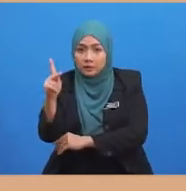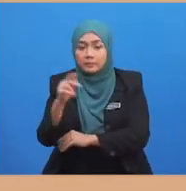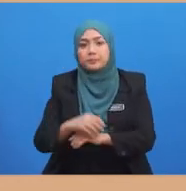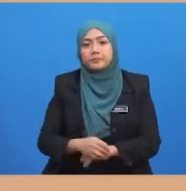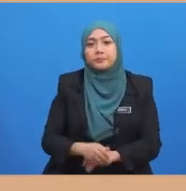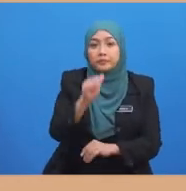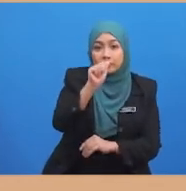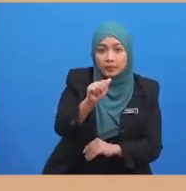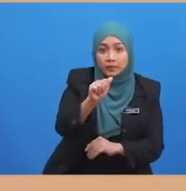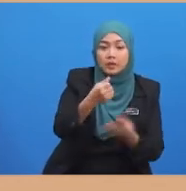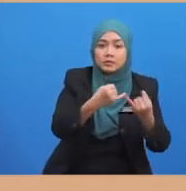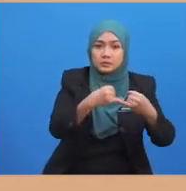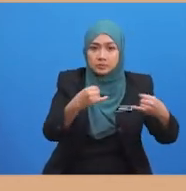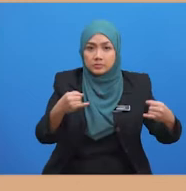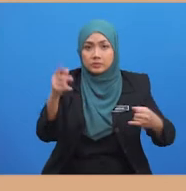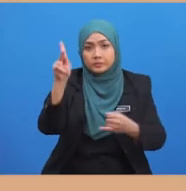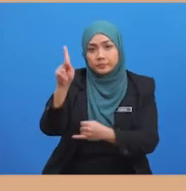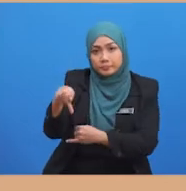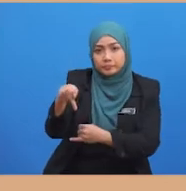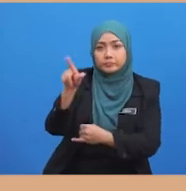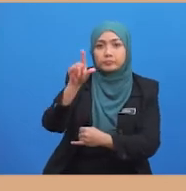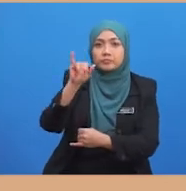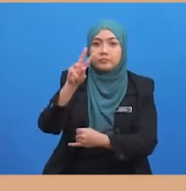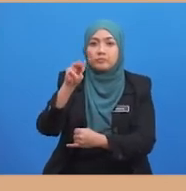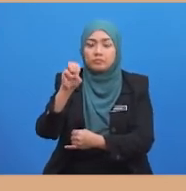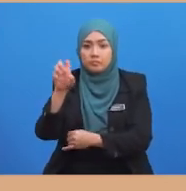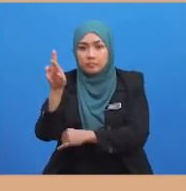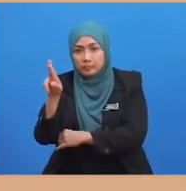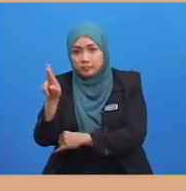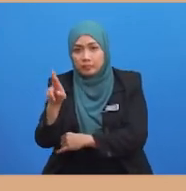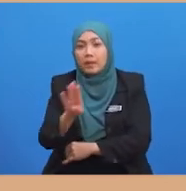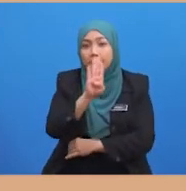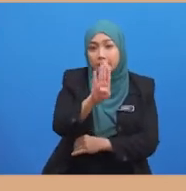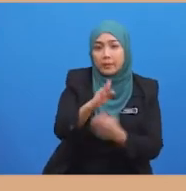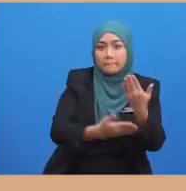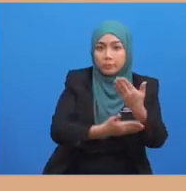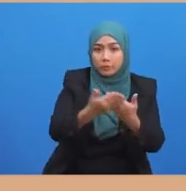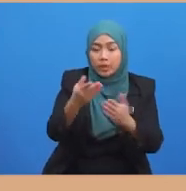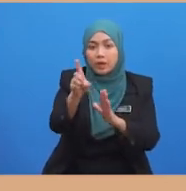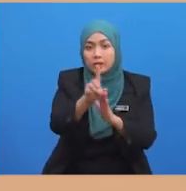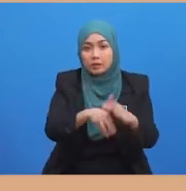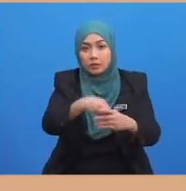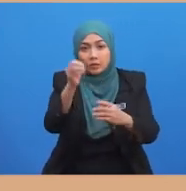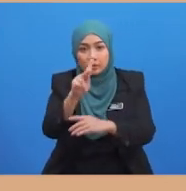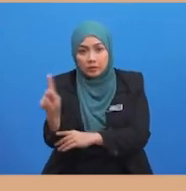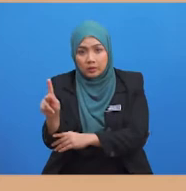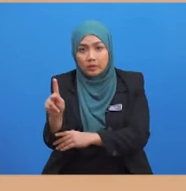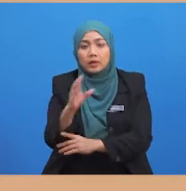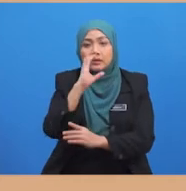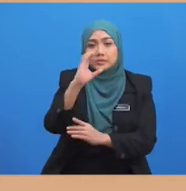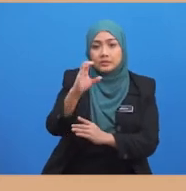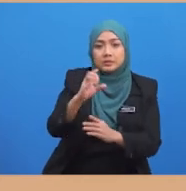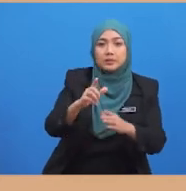polimer. B. Mudah dioksidakan. C. Lebih tahan haba. Dan